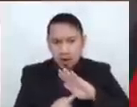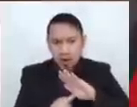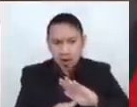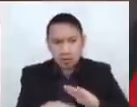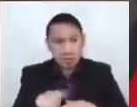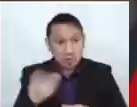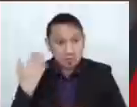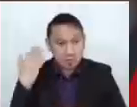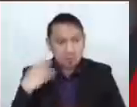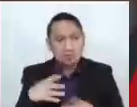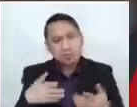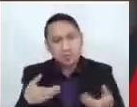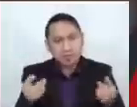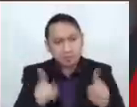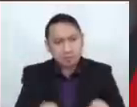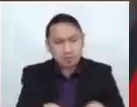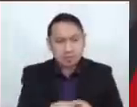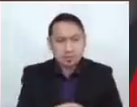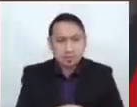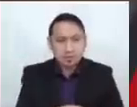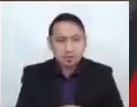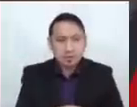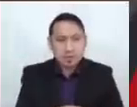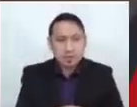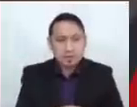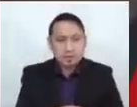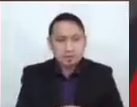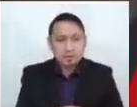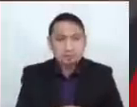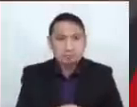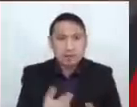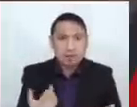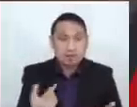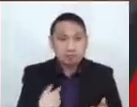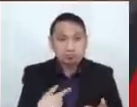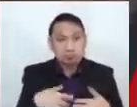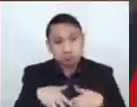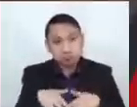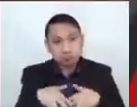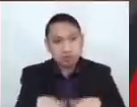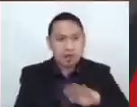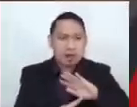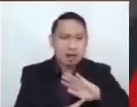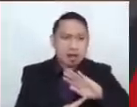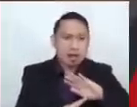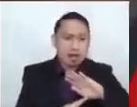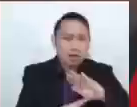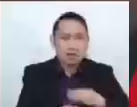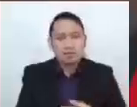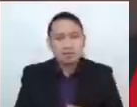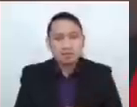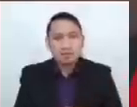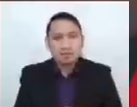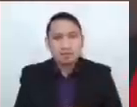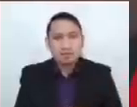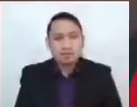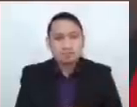day, habang nagmamarsa kami, yun, inala ako sa